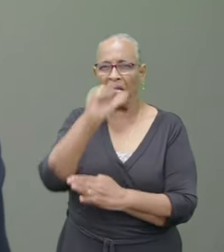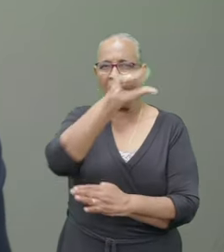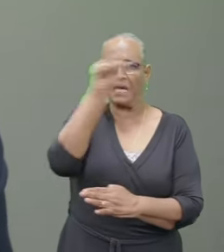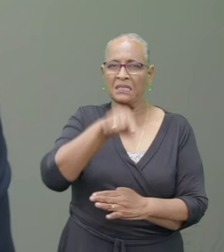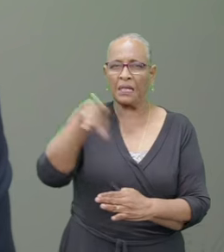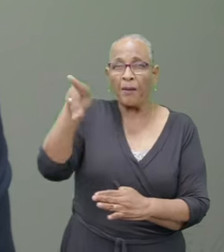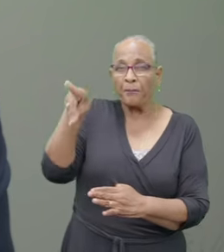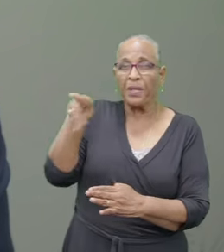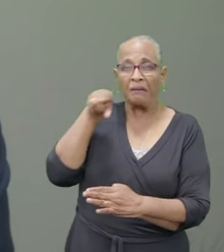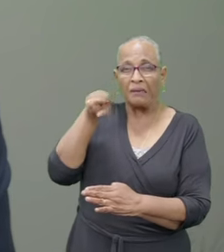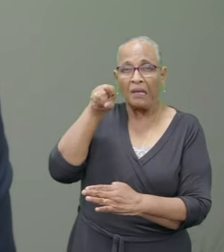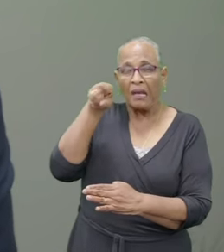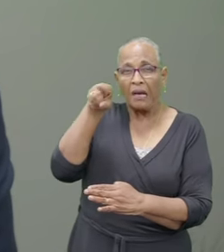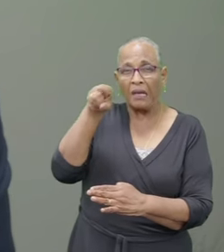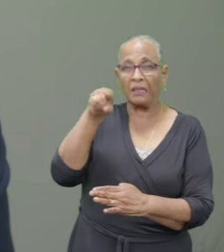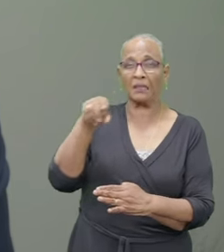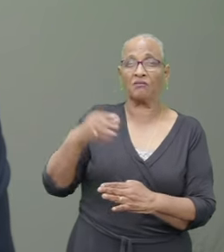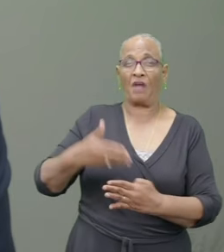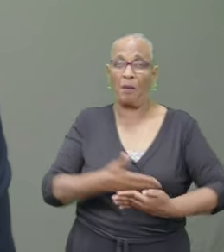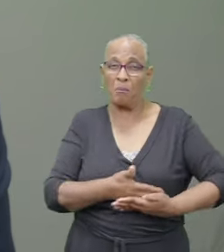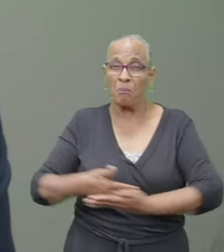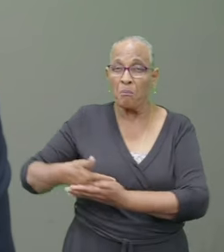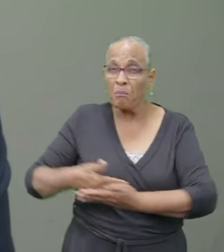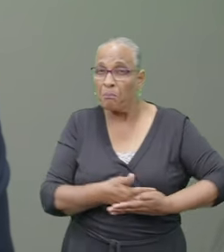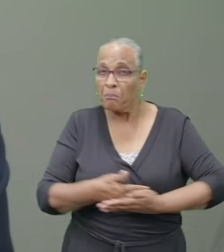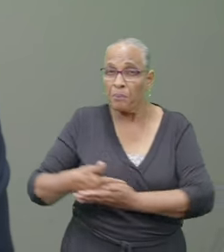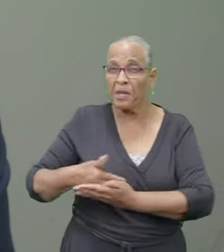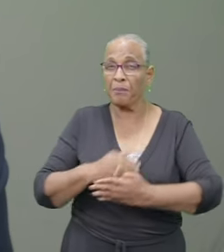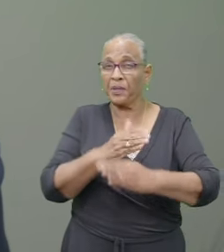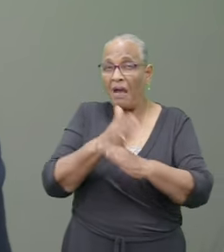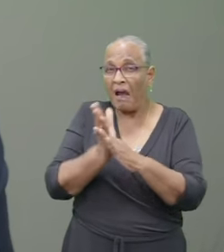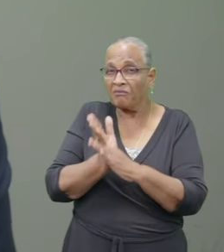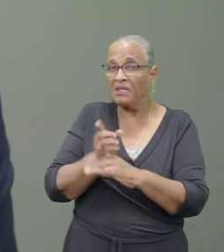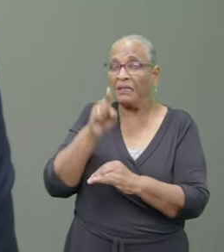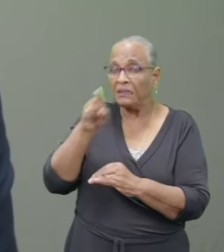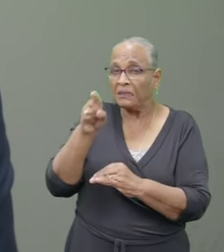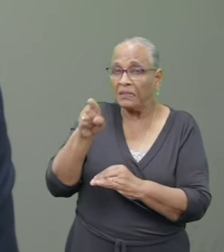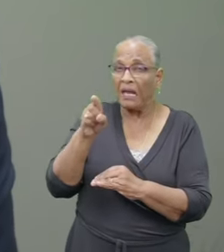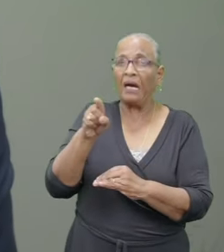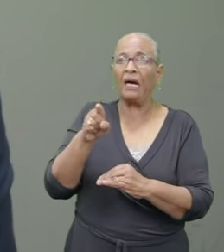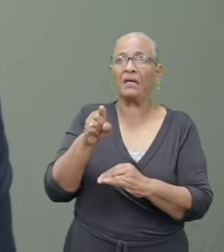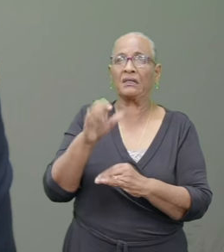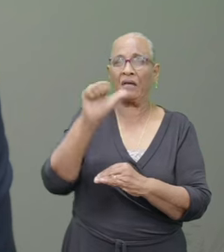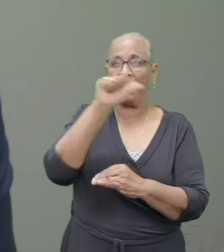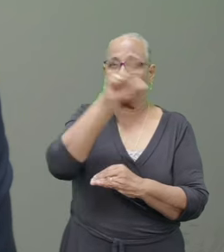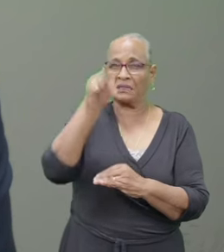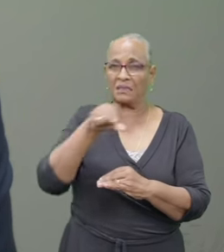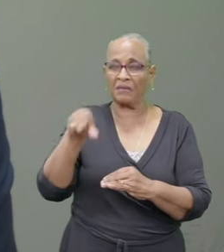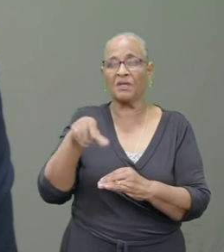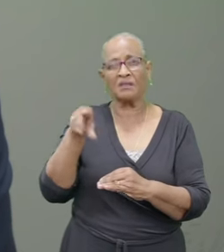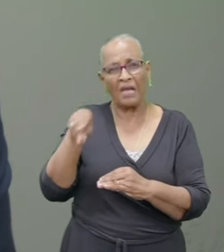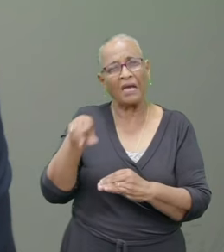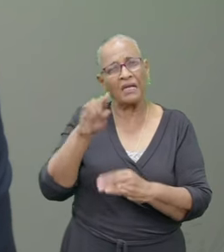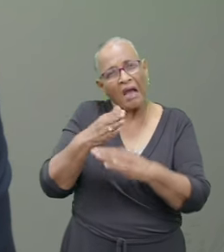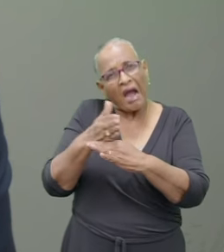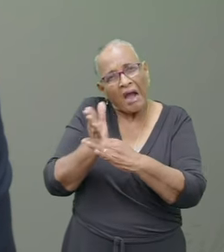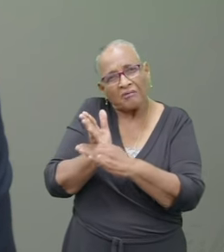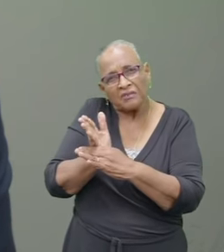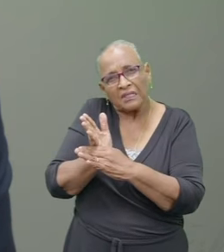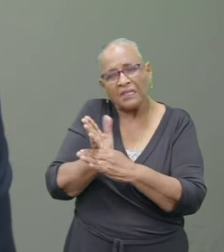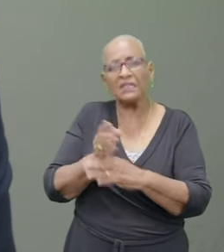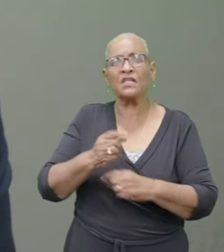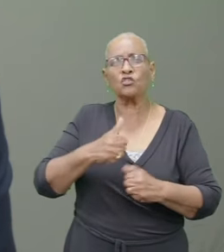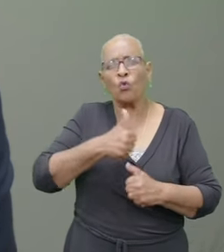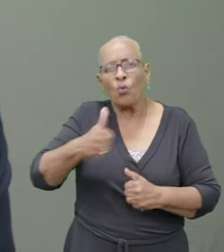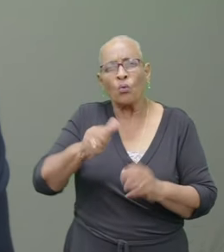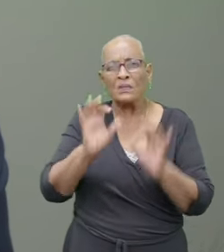enige neonatale intensieve afdeling wordt geclassificeerd als een tertiaire afdeling. Dat is een